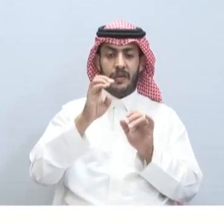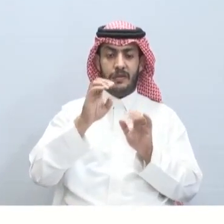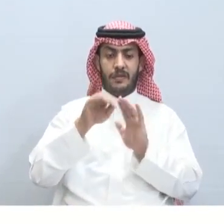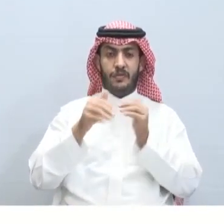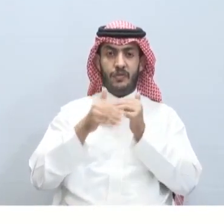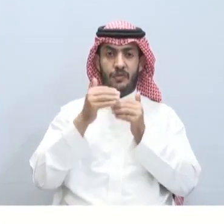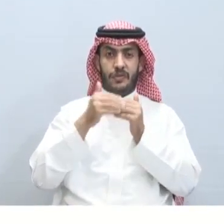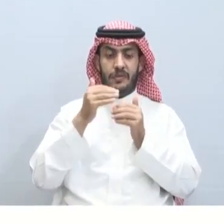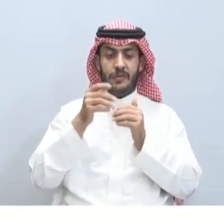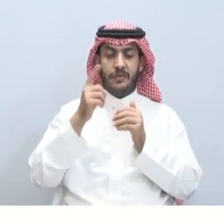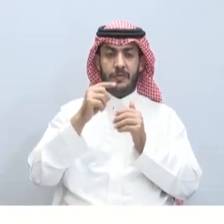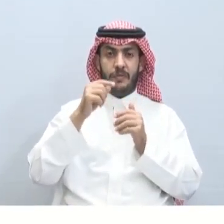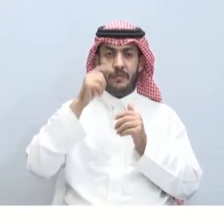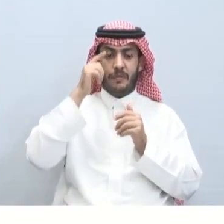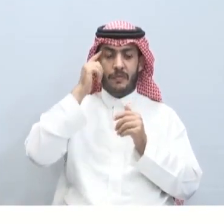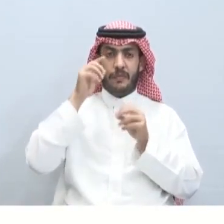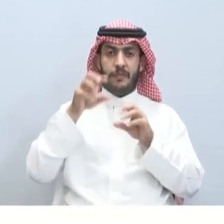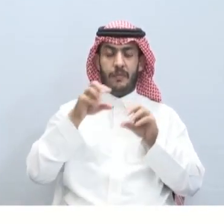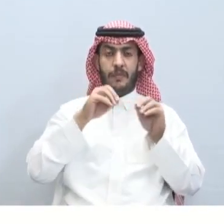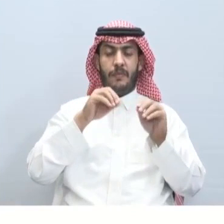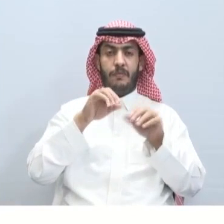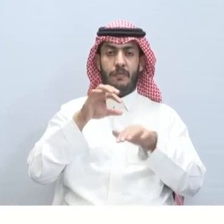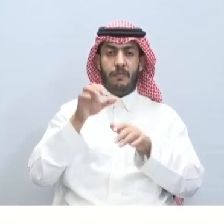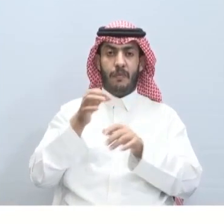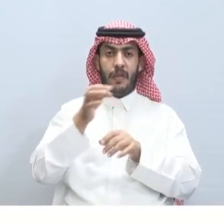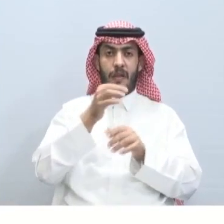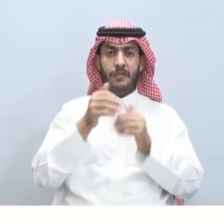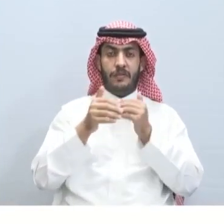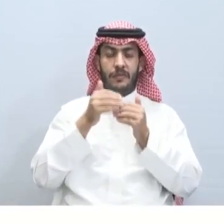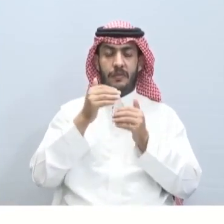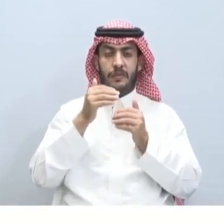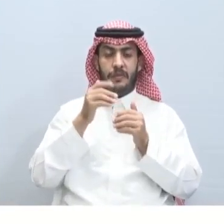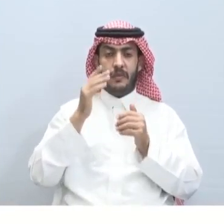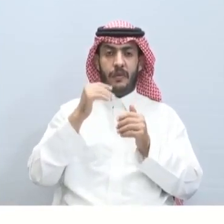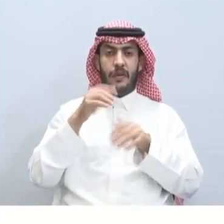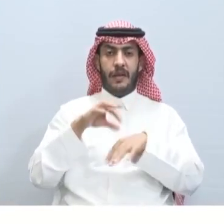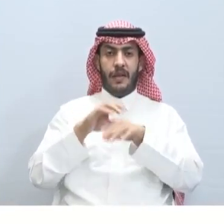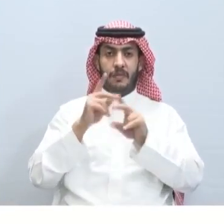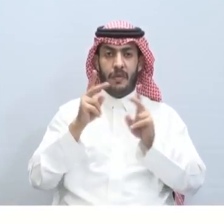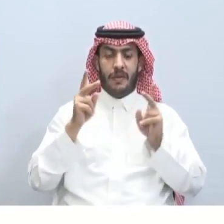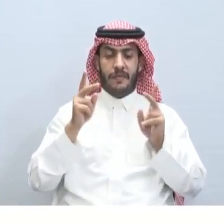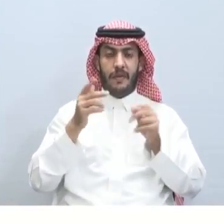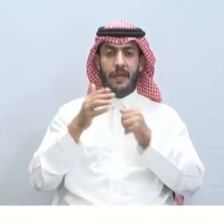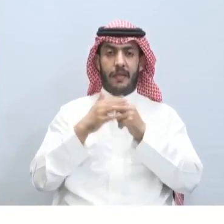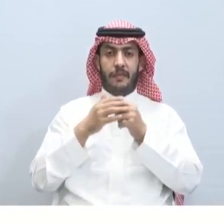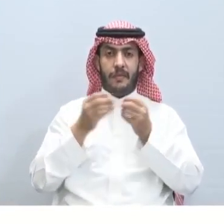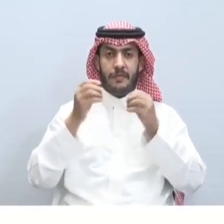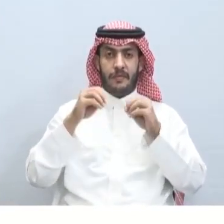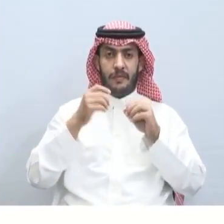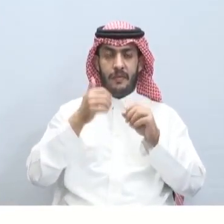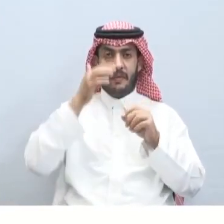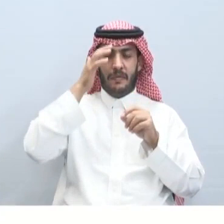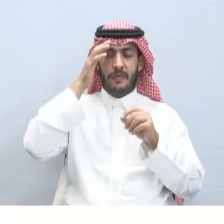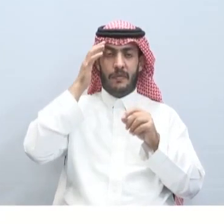عملاء جدد سواء انتقال الى مناطق اخرى لم تكن مستهدفه او عملاء جدد منتجاتها وخدماتها او فرص